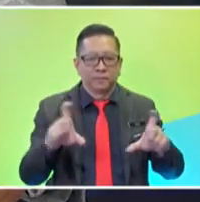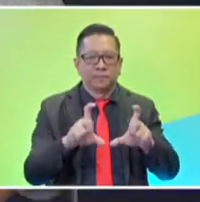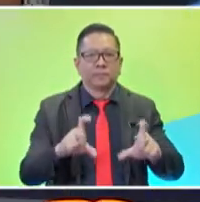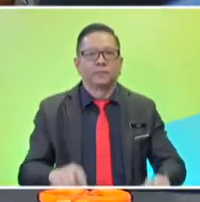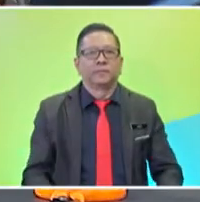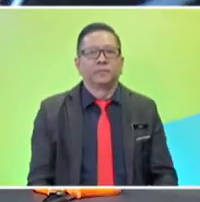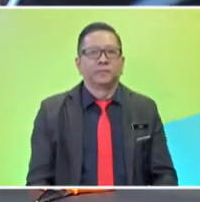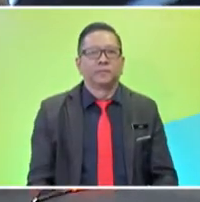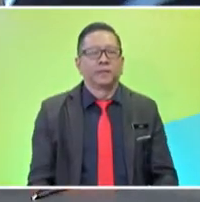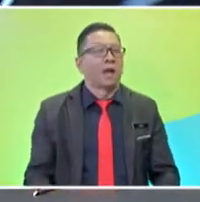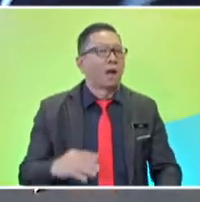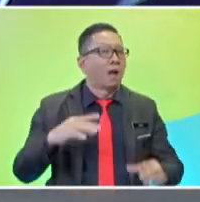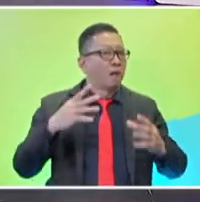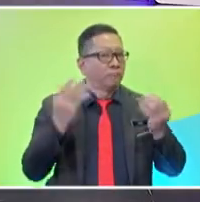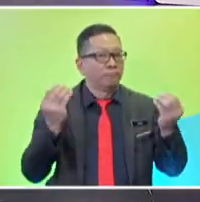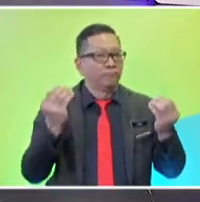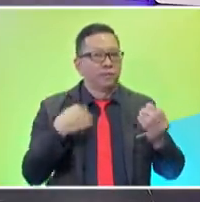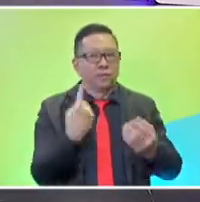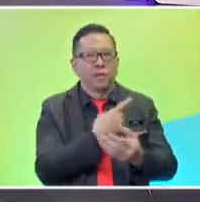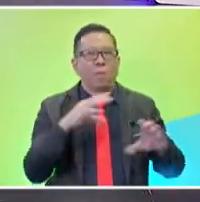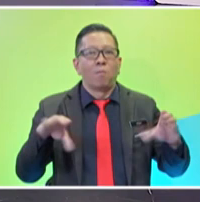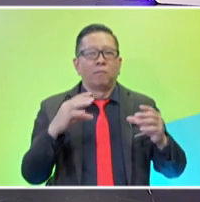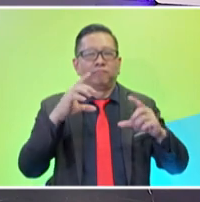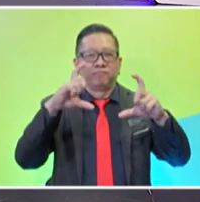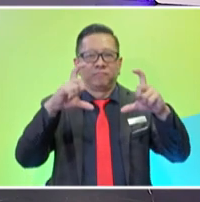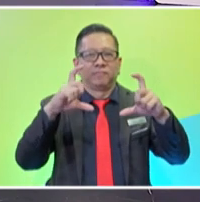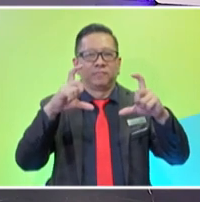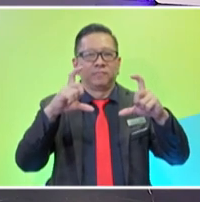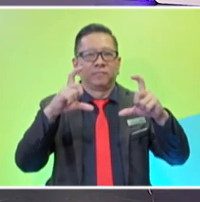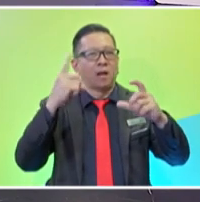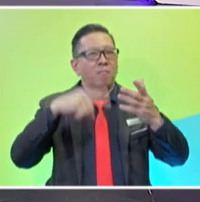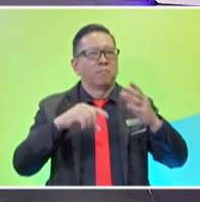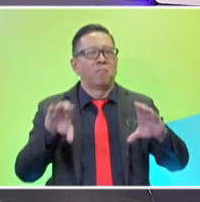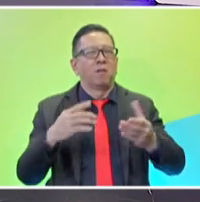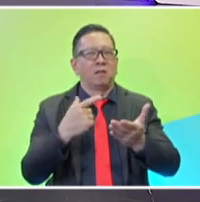bila kita dah siapkan bingkai apalagi yang perlu kita buat